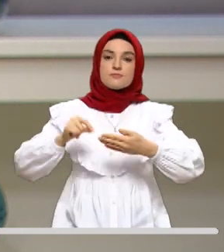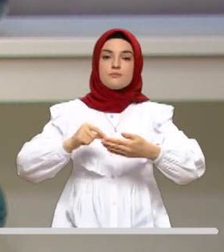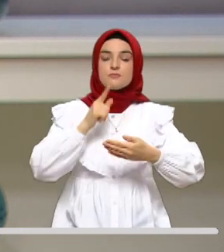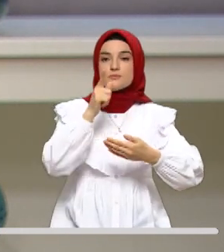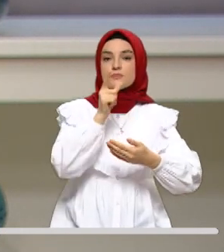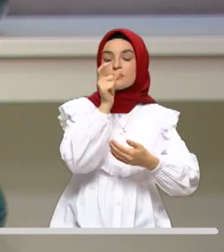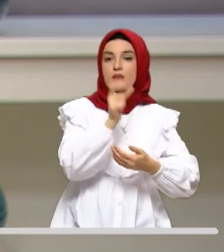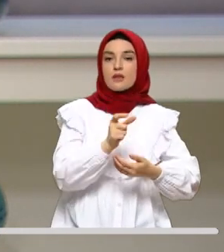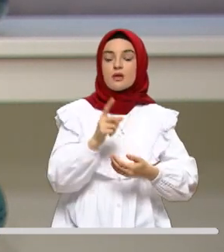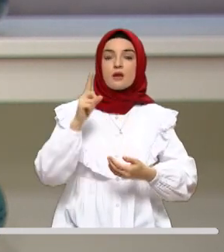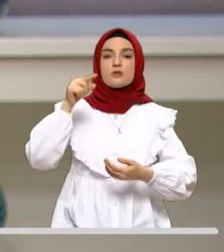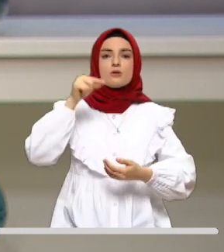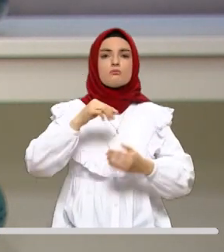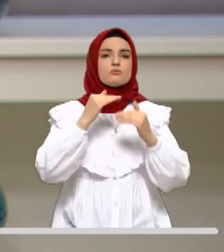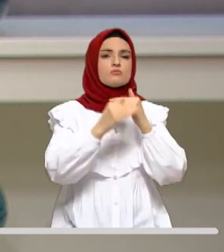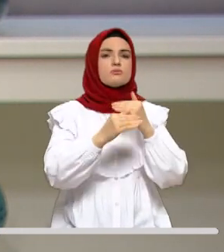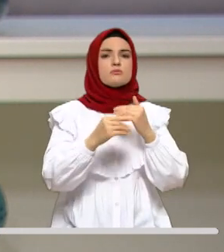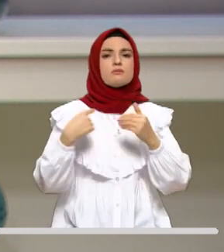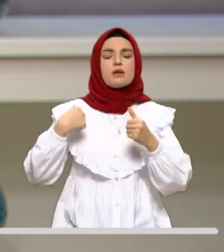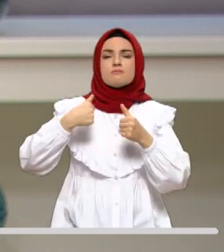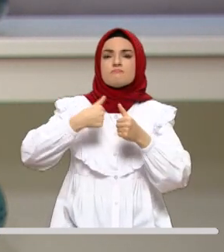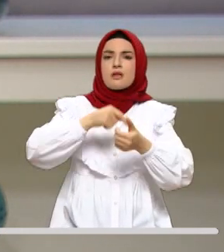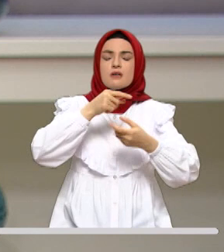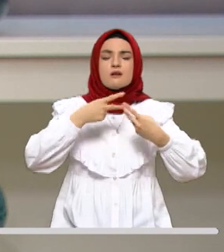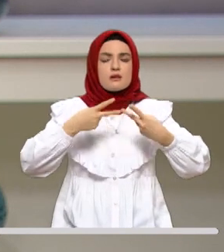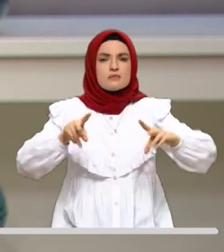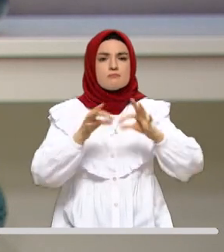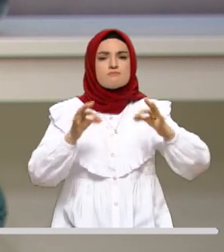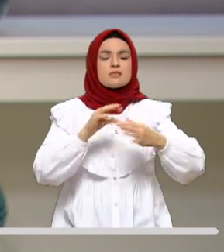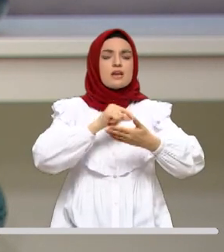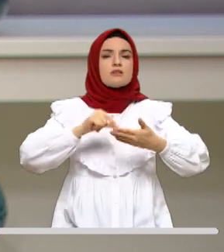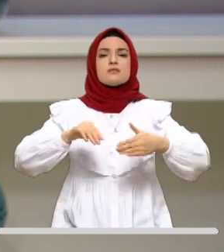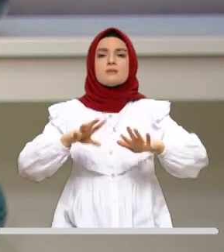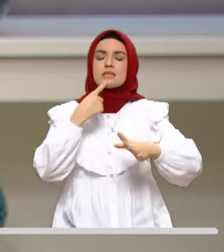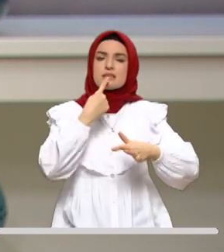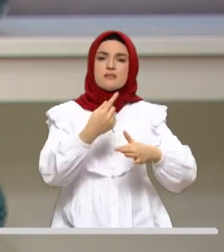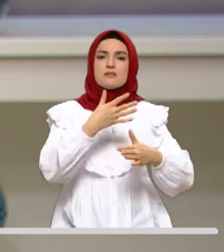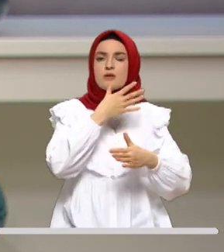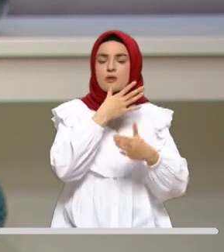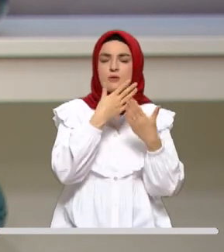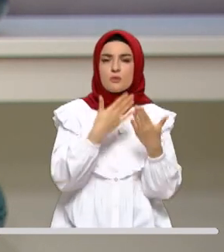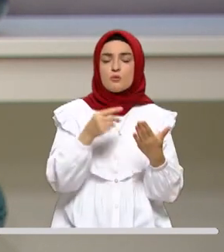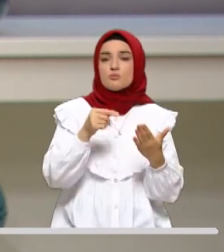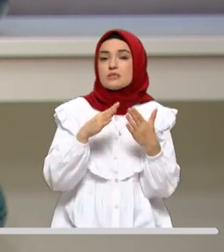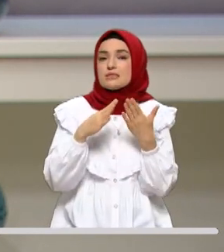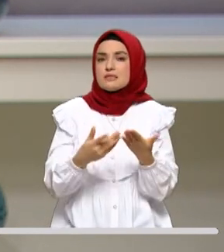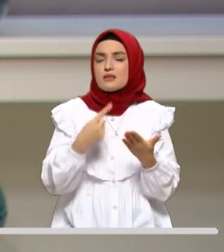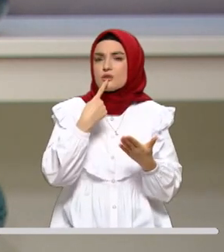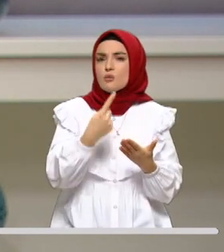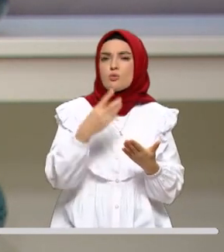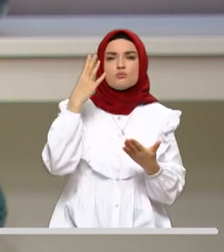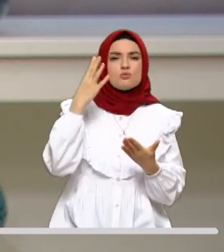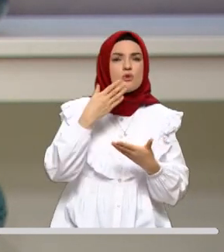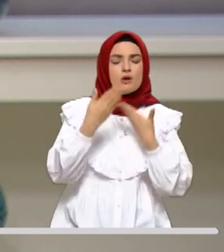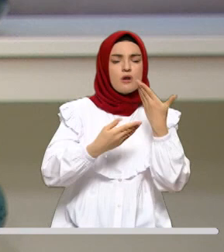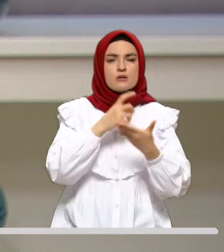bu millete bir daha İstiklal Marşı yazdırmasın dediğini biliyoruz. Bu ne ifade ediyor? Bugün bizlere ne söylüyor? Soracağım